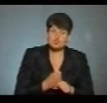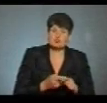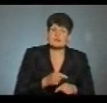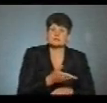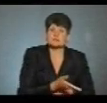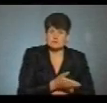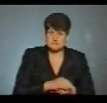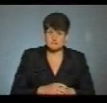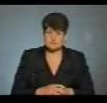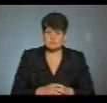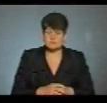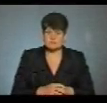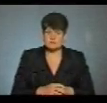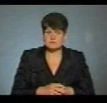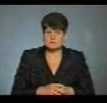взагалі.